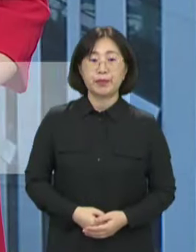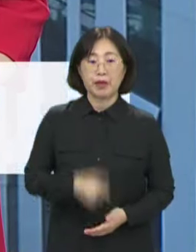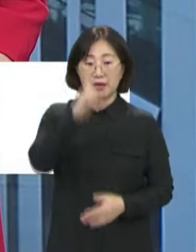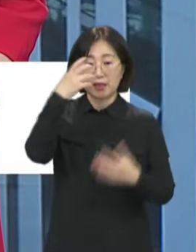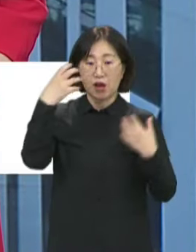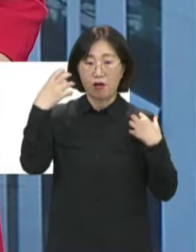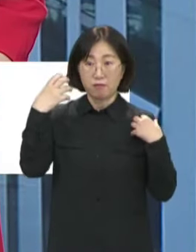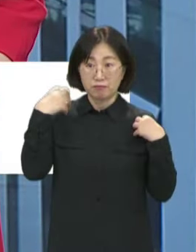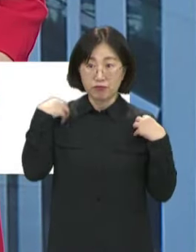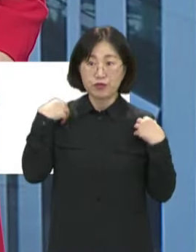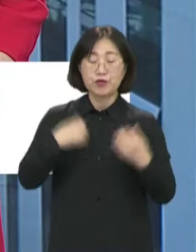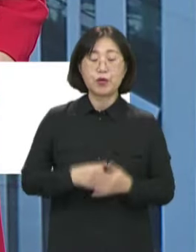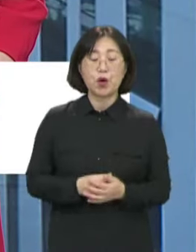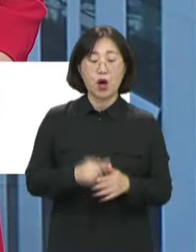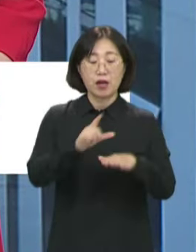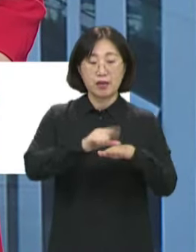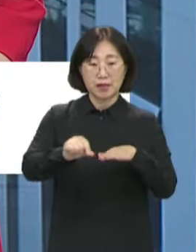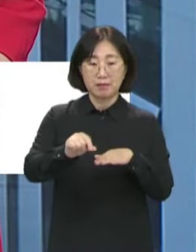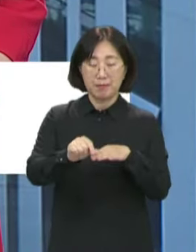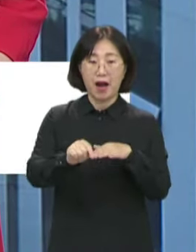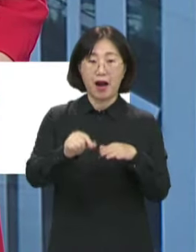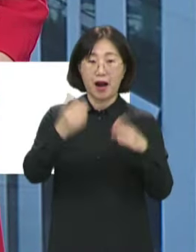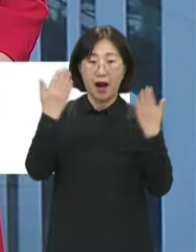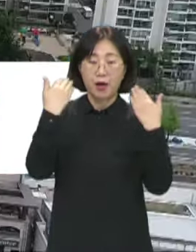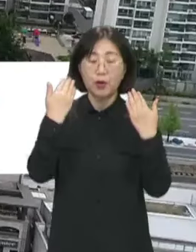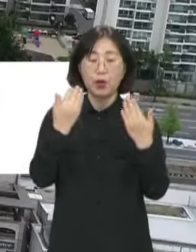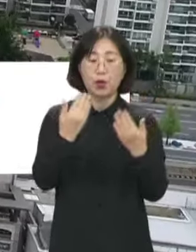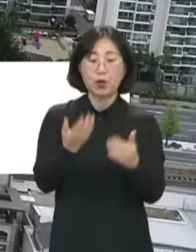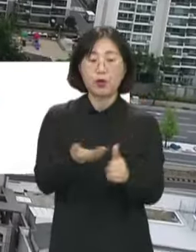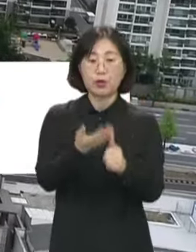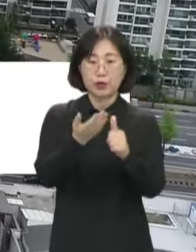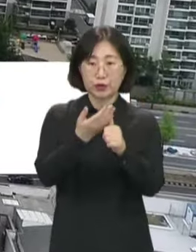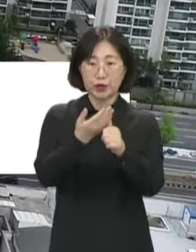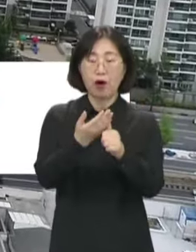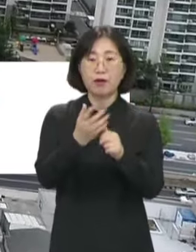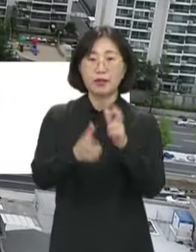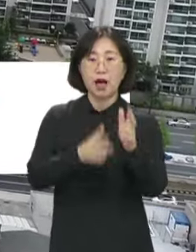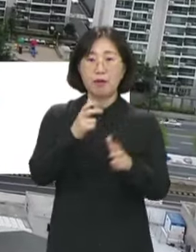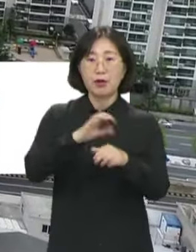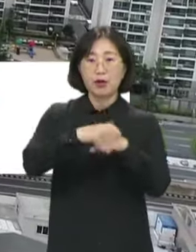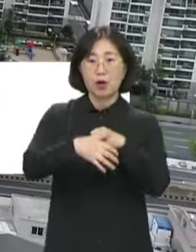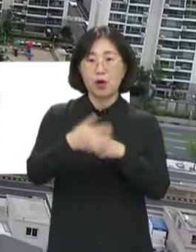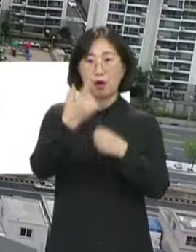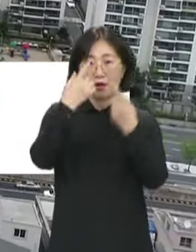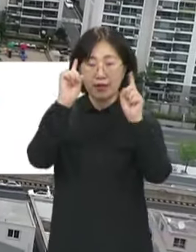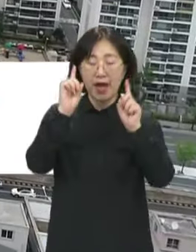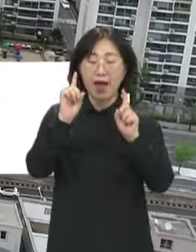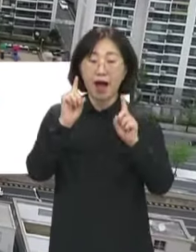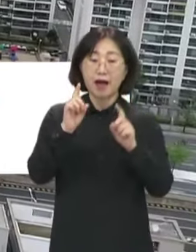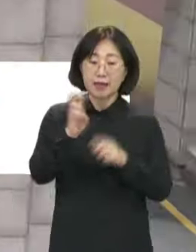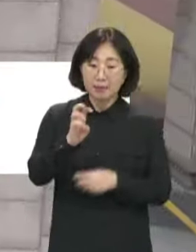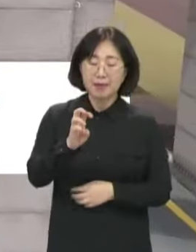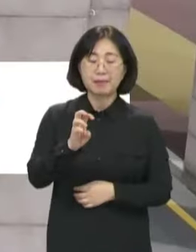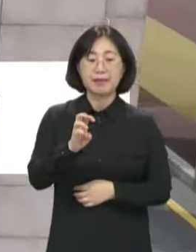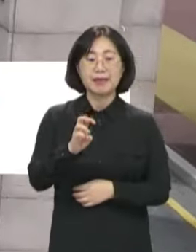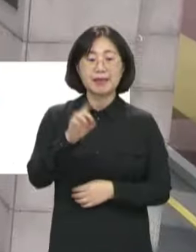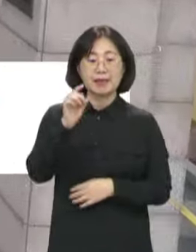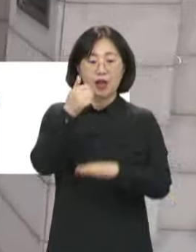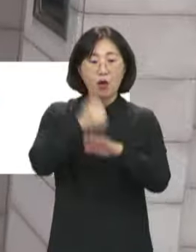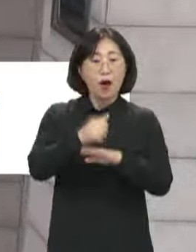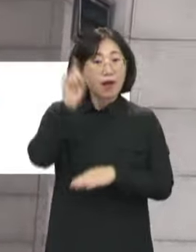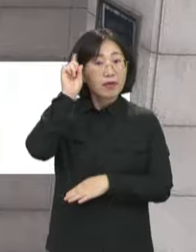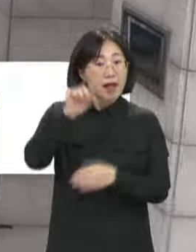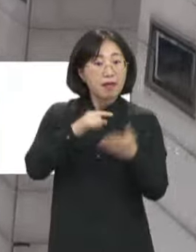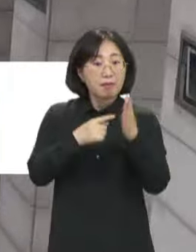정부의 비수도권 대학 육성 지원 사업인 2024 글로컬 대학 3공 사업의 본지정 발표가 내일로 예정돼